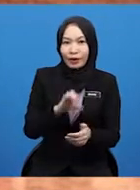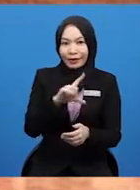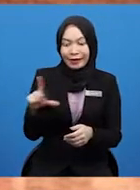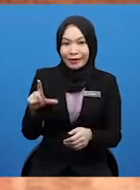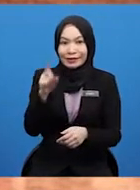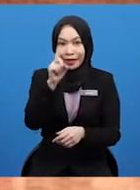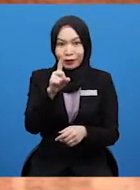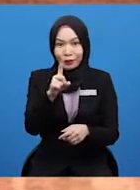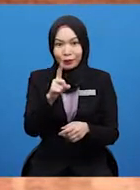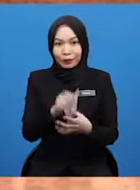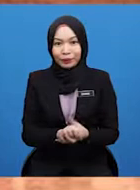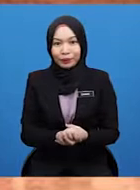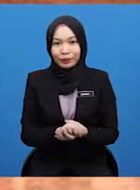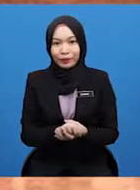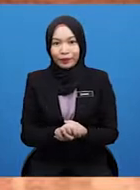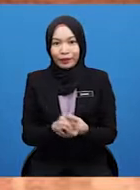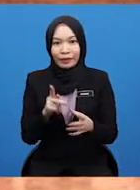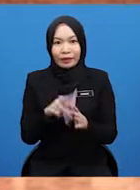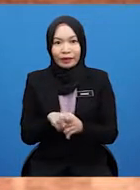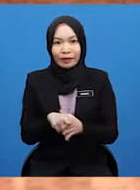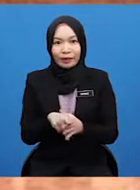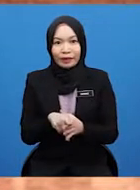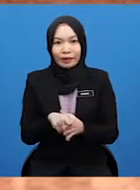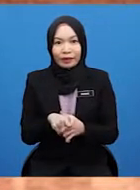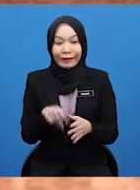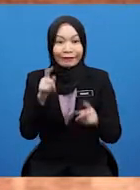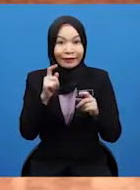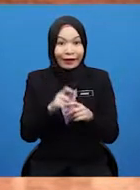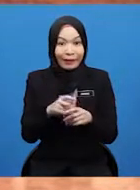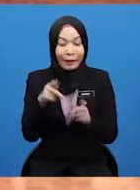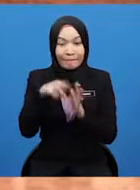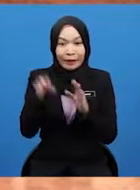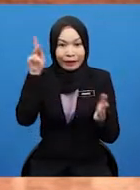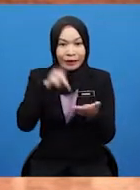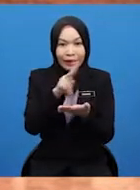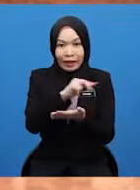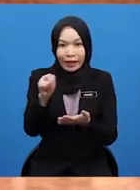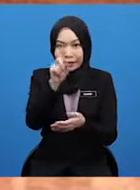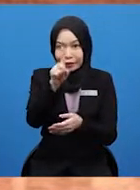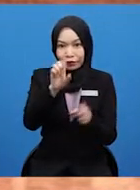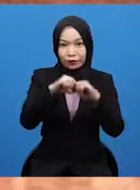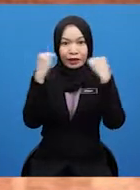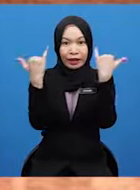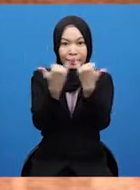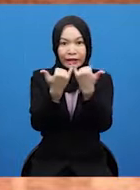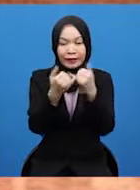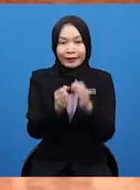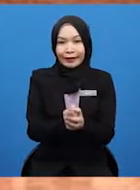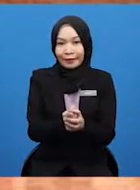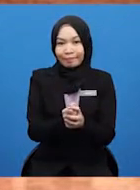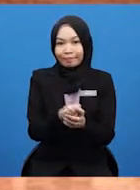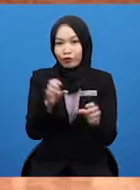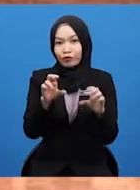yang digunakan sebagai tanda pengenalan bagi sesebuah syarikat perniagaan, kelab,